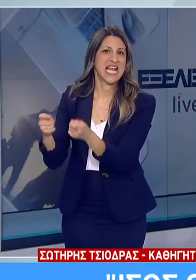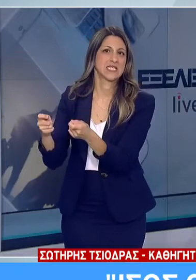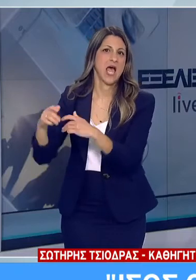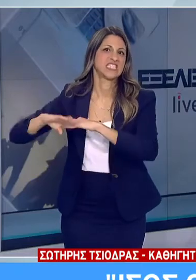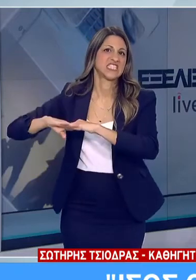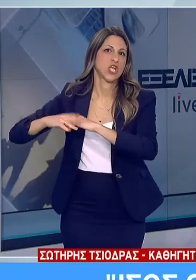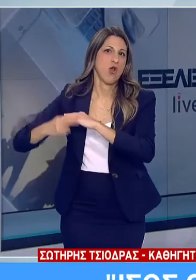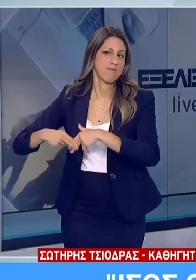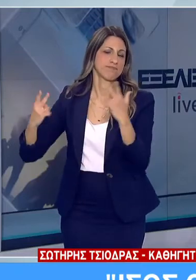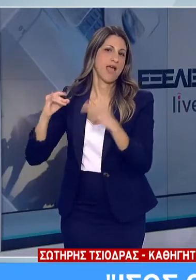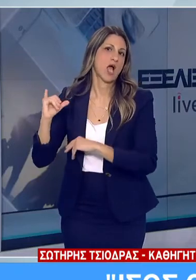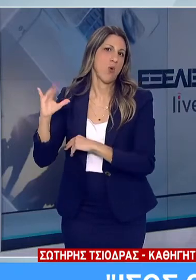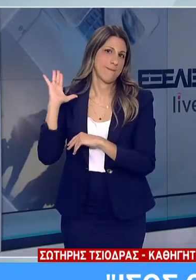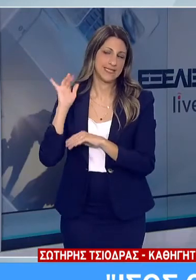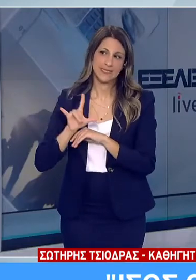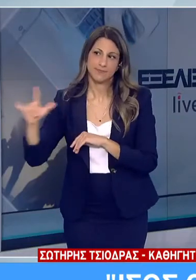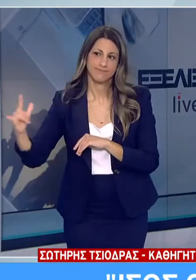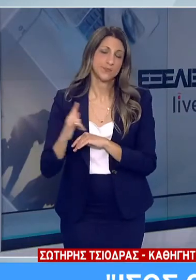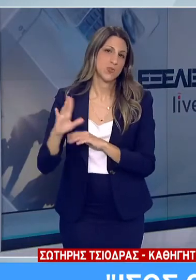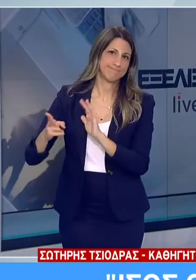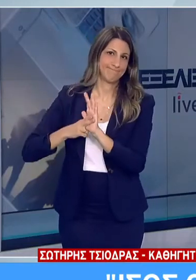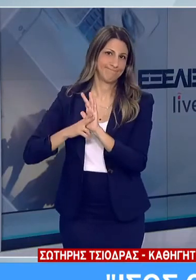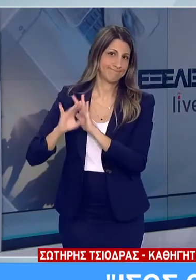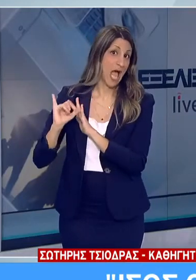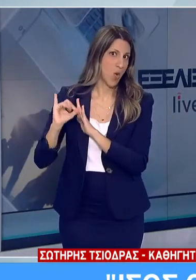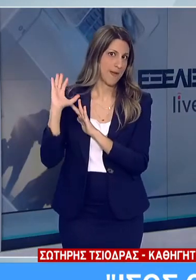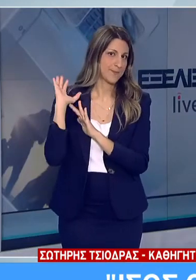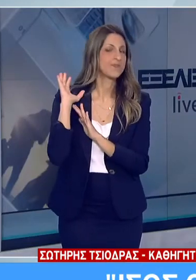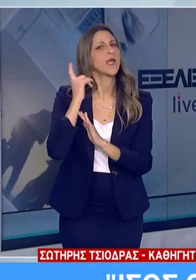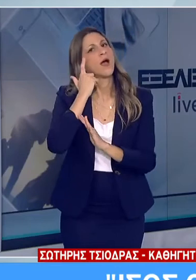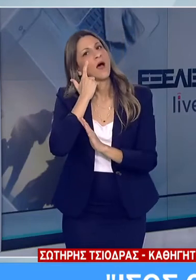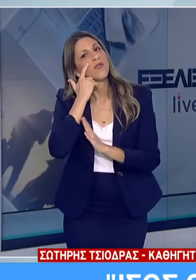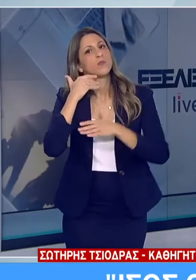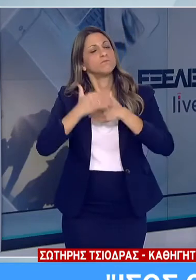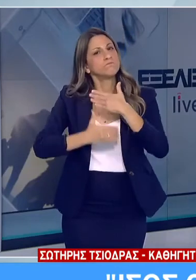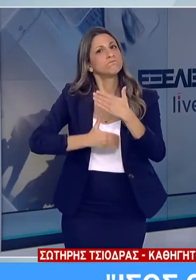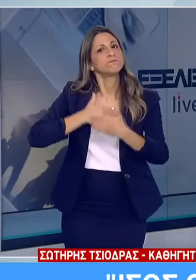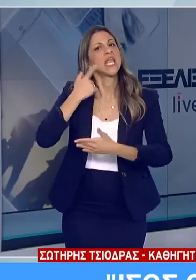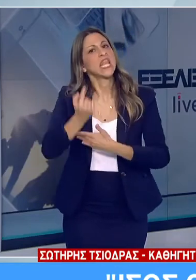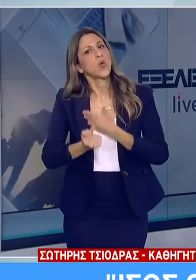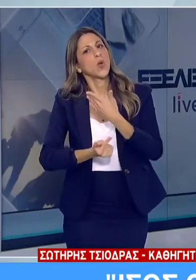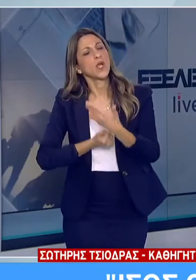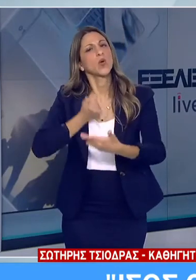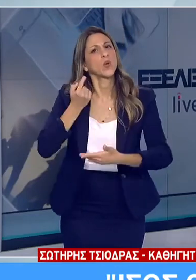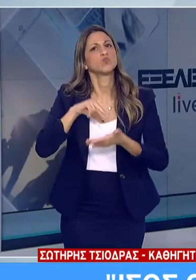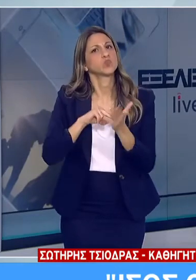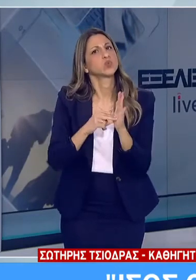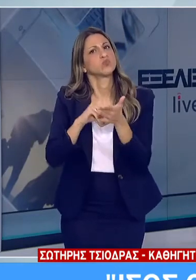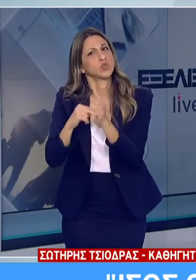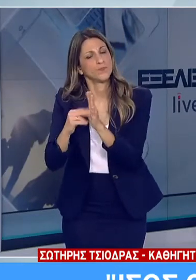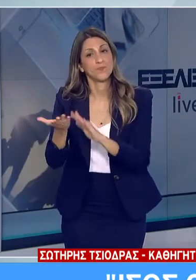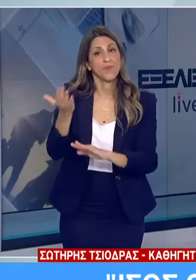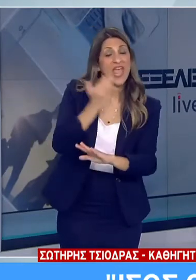τουρισμό μέσω αεροπορικών εταιριών. Θα προχωρήσουμε πάρα πολύ σταδιακά και πάρα πολύ προσεκτικά.